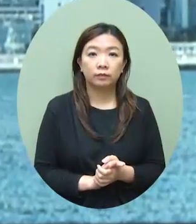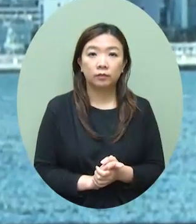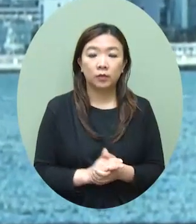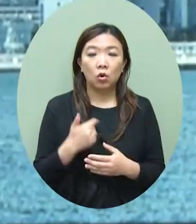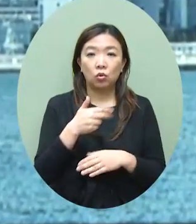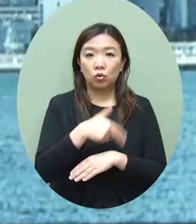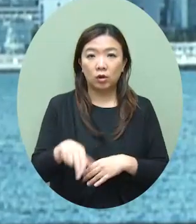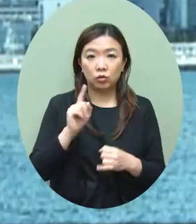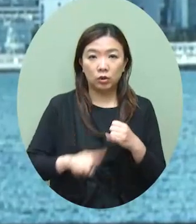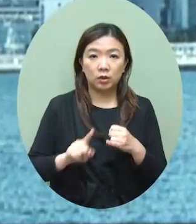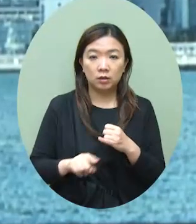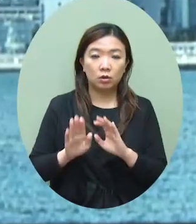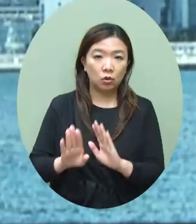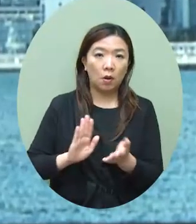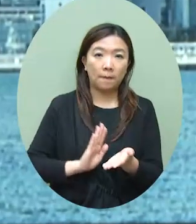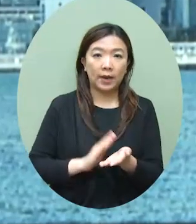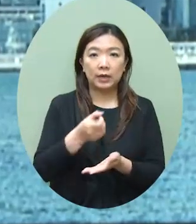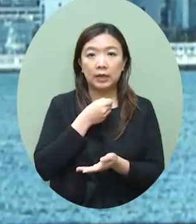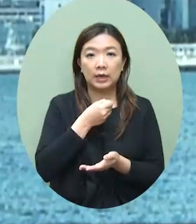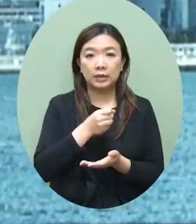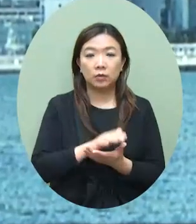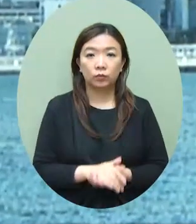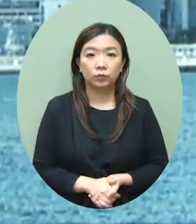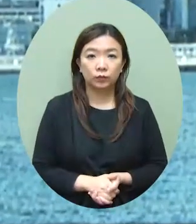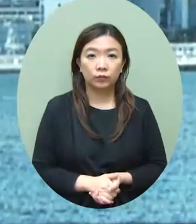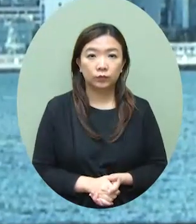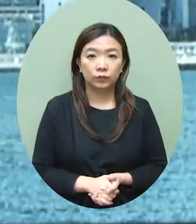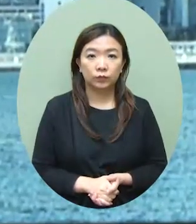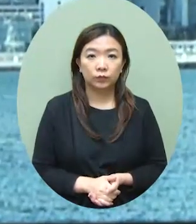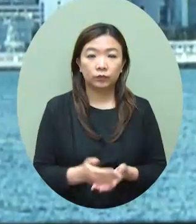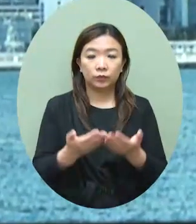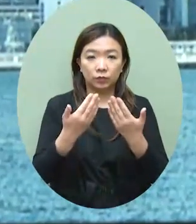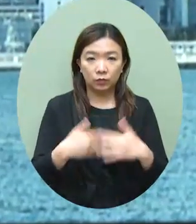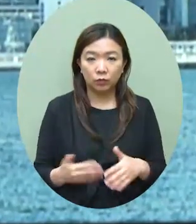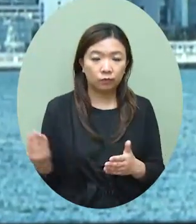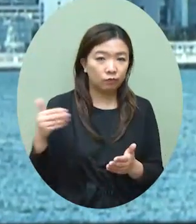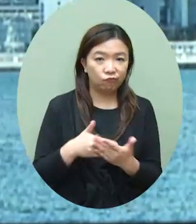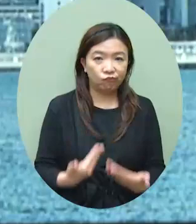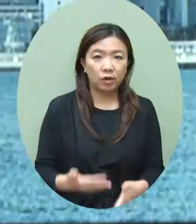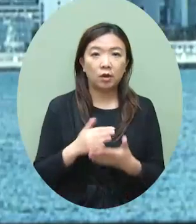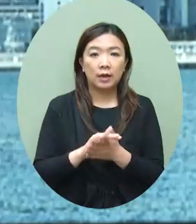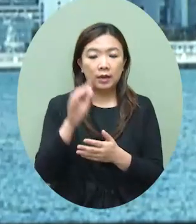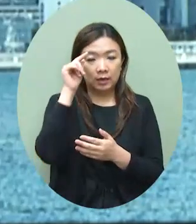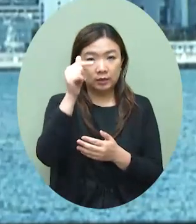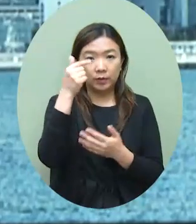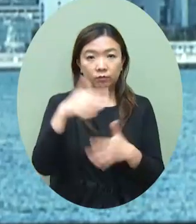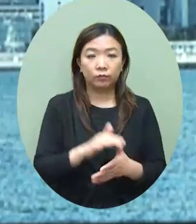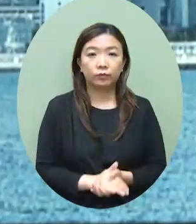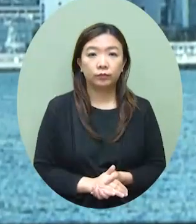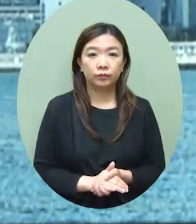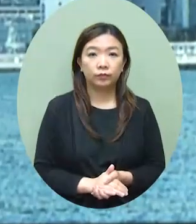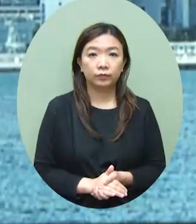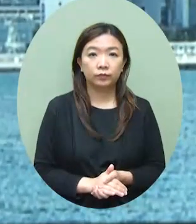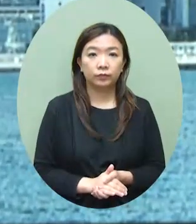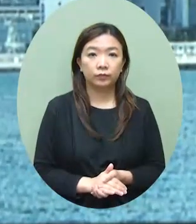行最後一次嘅抗疫記者會之後呢，就眨晚間呢就過咗10天啦。我哋都